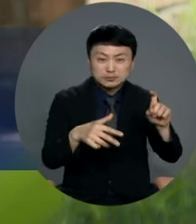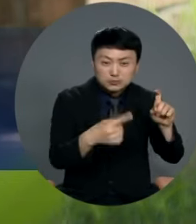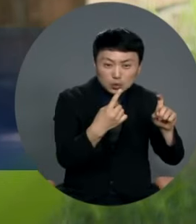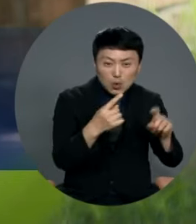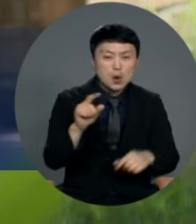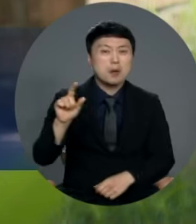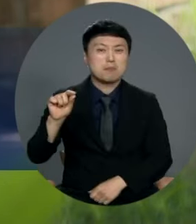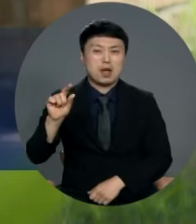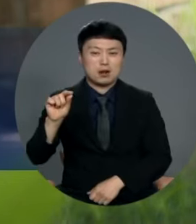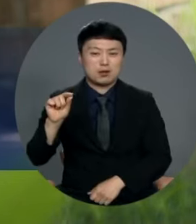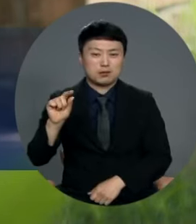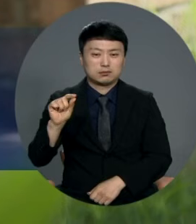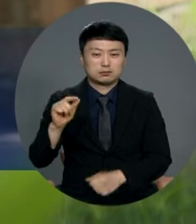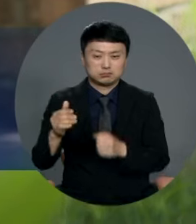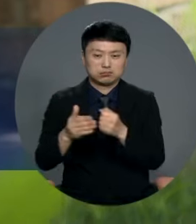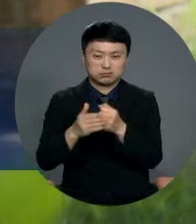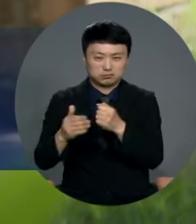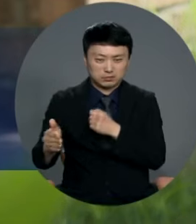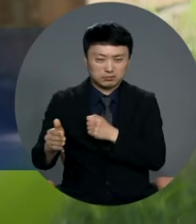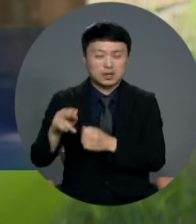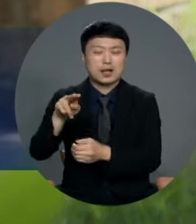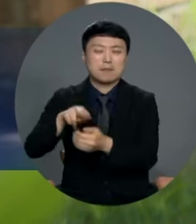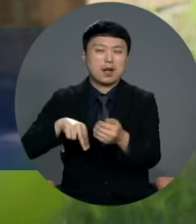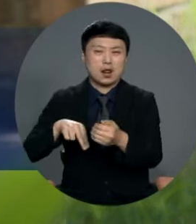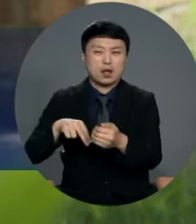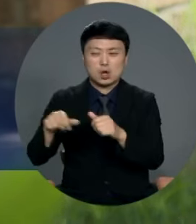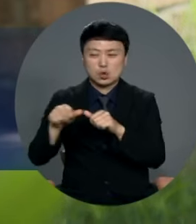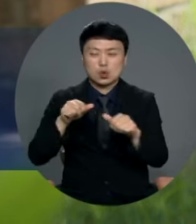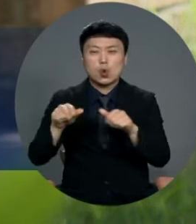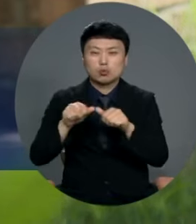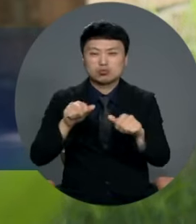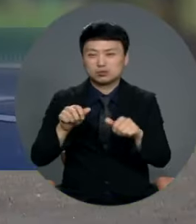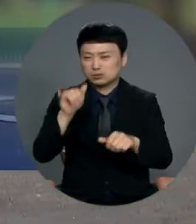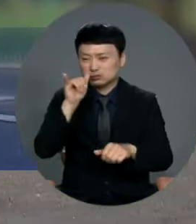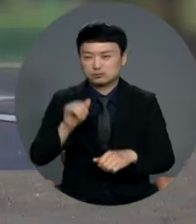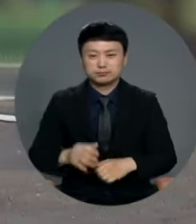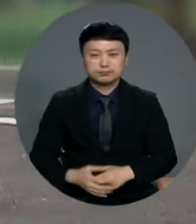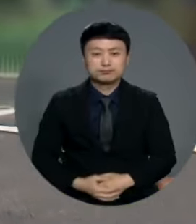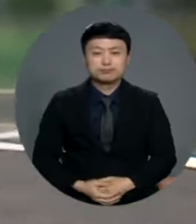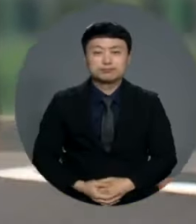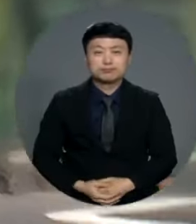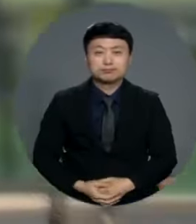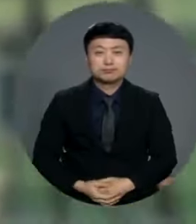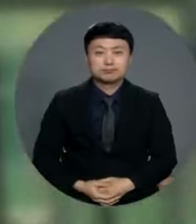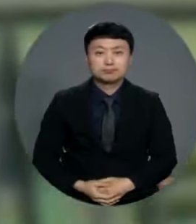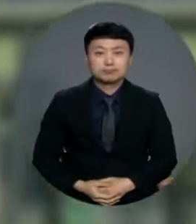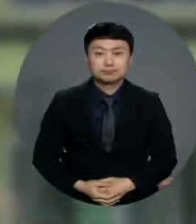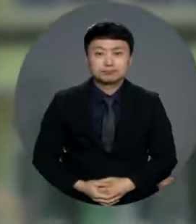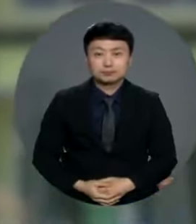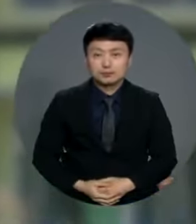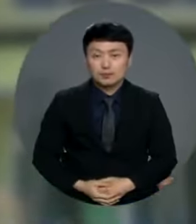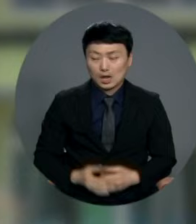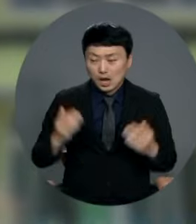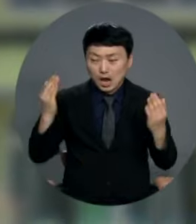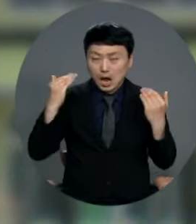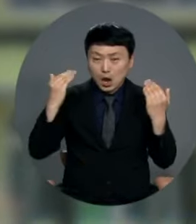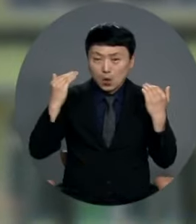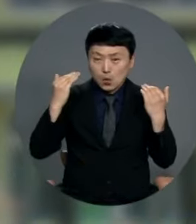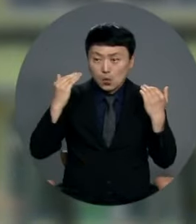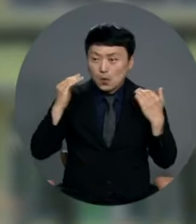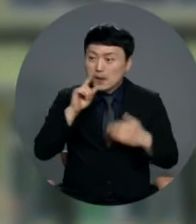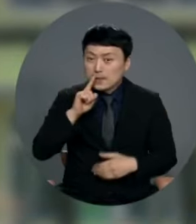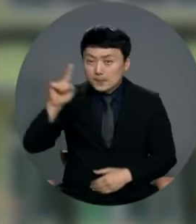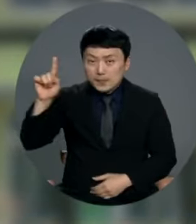만 원이니까 그렇게 판다라는 말들도 들었고요. 사건을 처음 학교에 알렸던